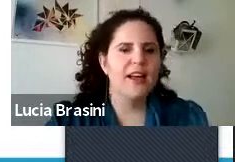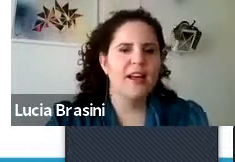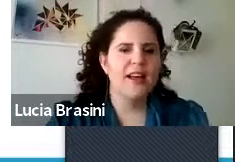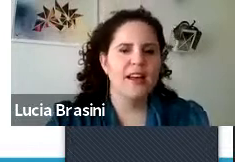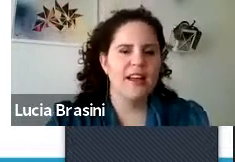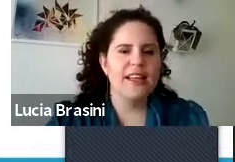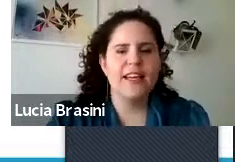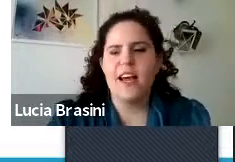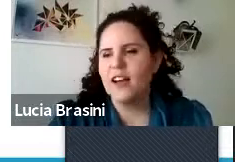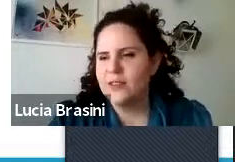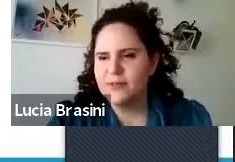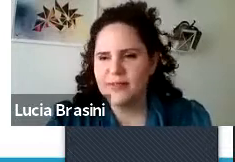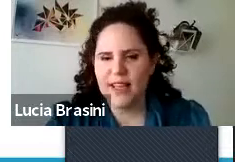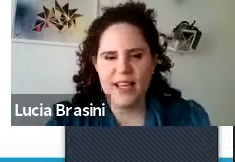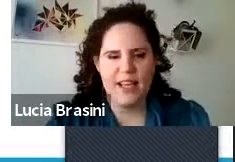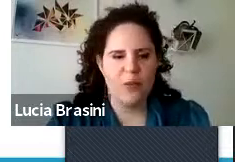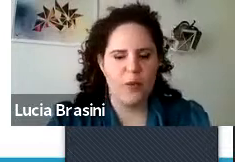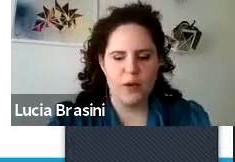sordità,